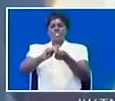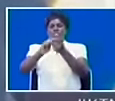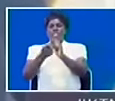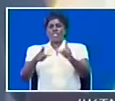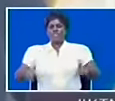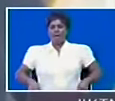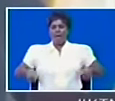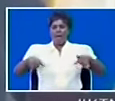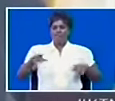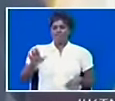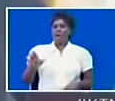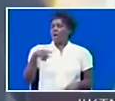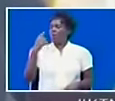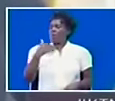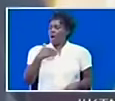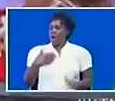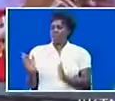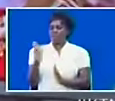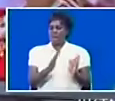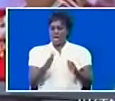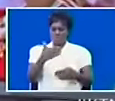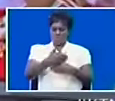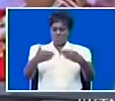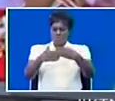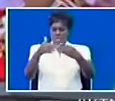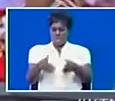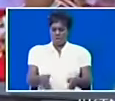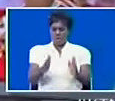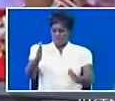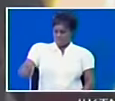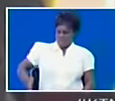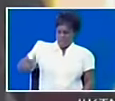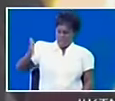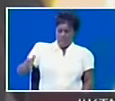maisha yao. Nani yako na mipango ya kujenga barabara, ya reli,